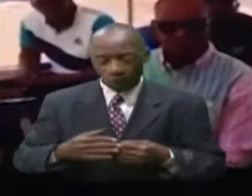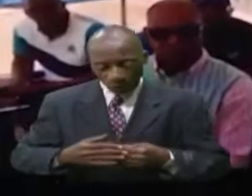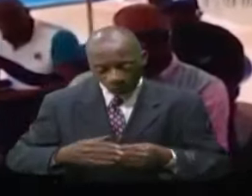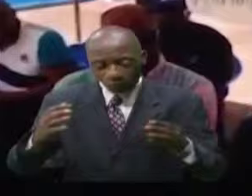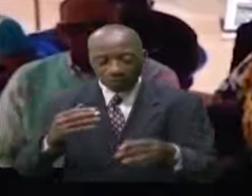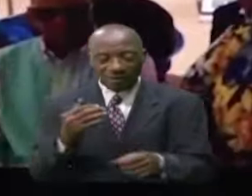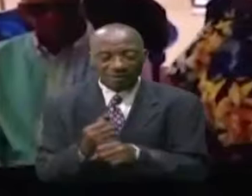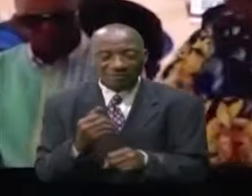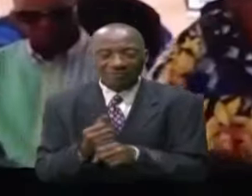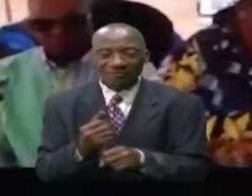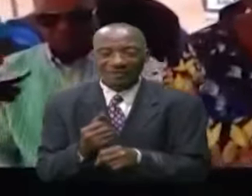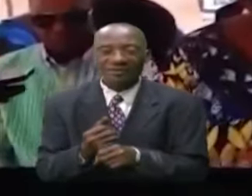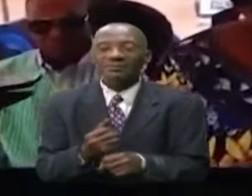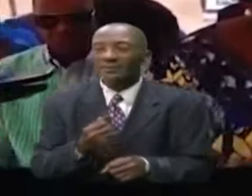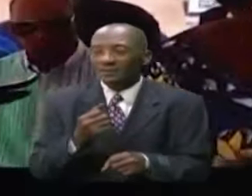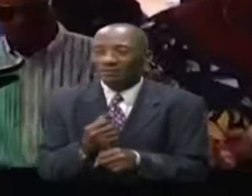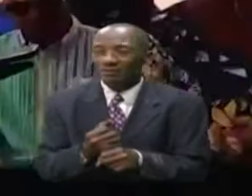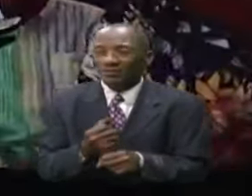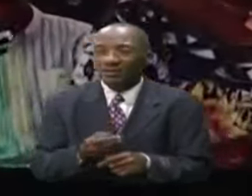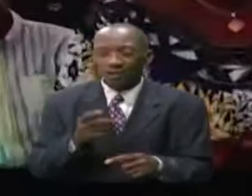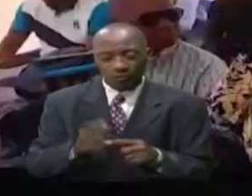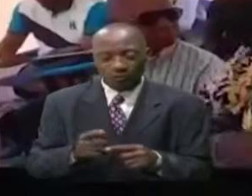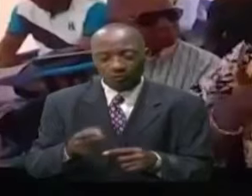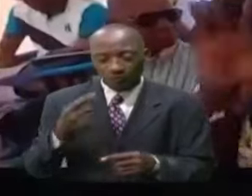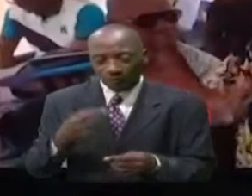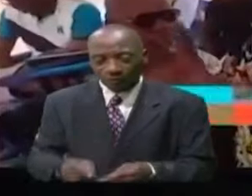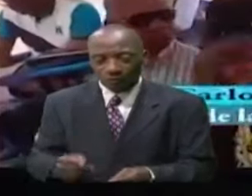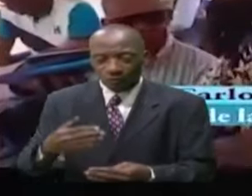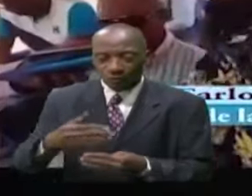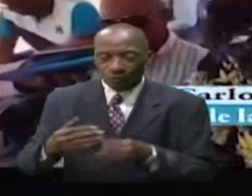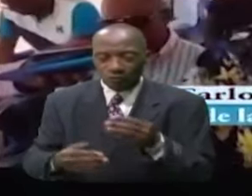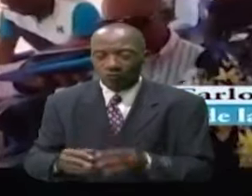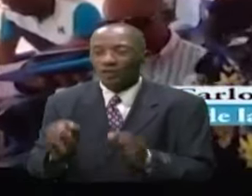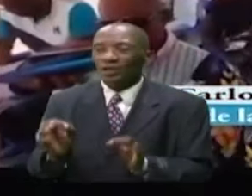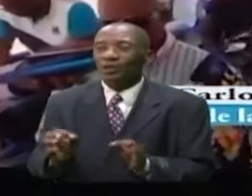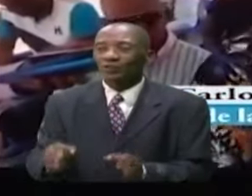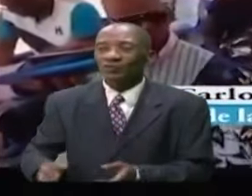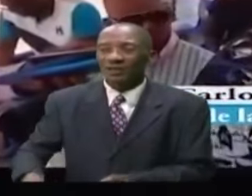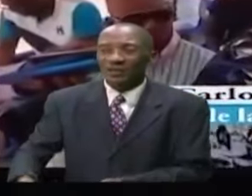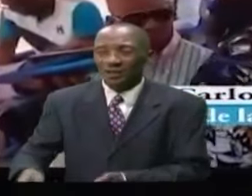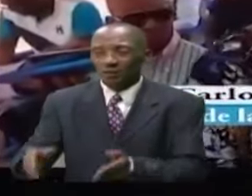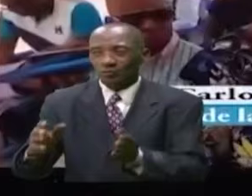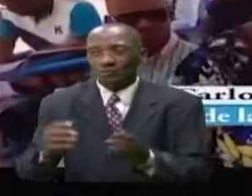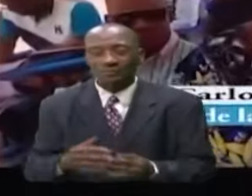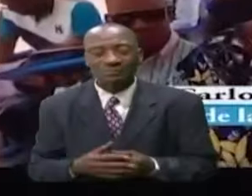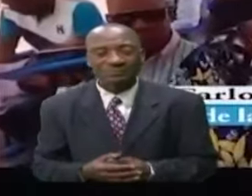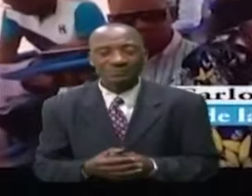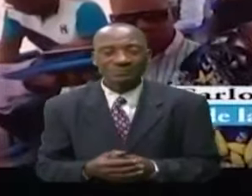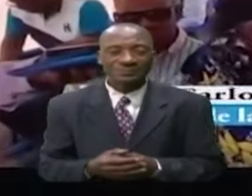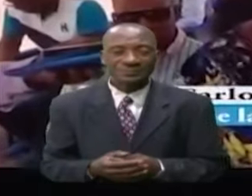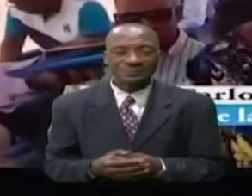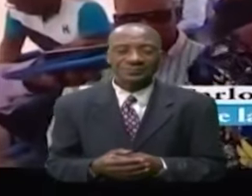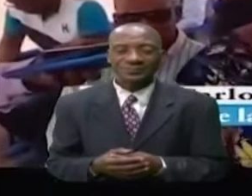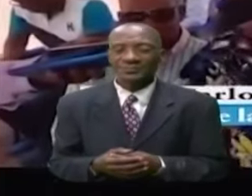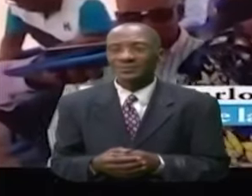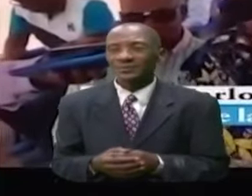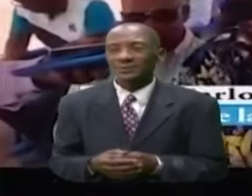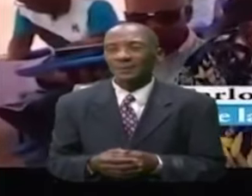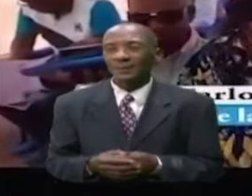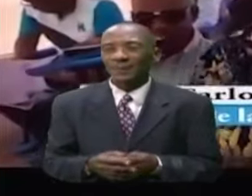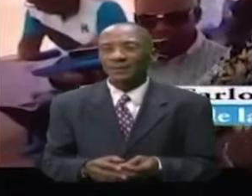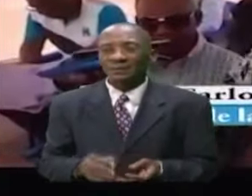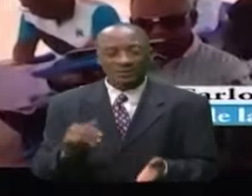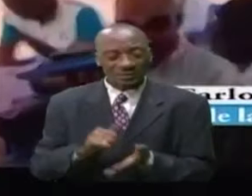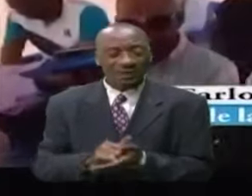filles et fils du Grand Bandundu à s'en approprier. Qui sont vôtres, et ce sera une fierté pour l'Agence congolaise des grands